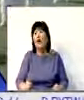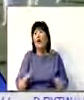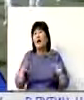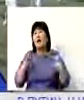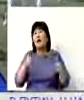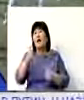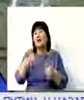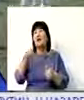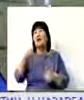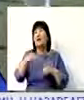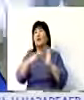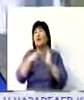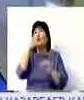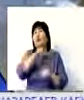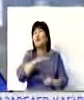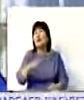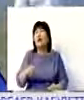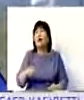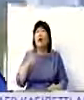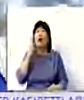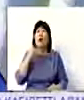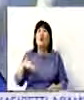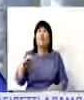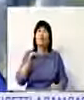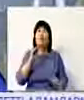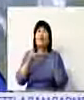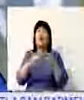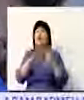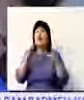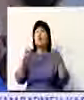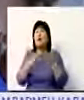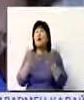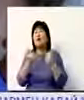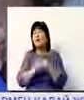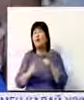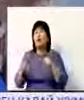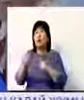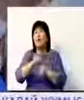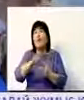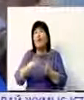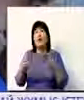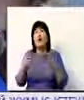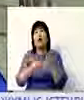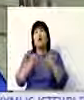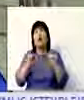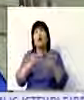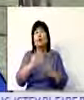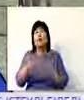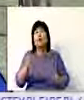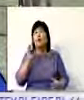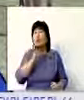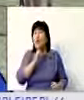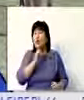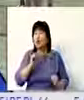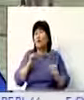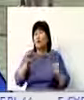Спартакиаданың 2017 жылғы кезеңінде Алматы облысының құрамасы жалпы командалық есепте топ жарған, ал командалық спорт түрлерінен солтүстік